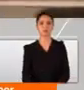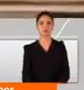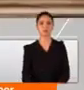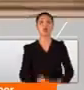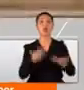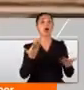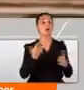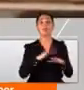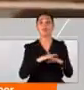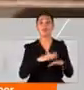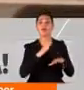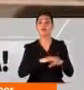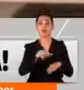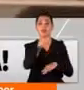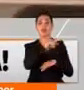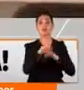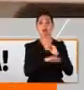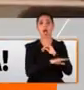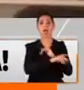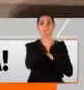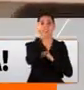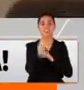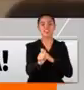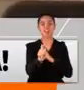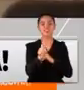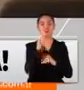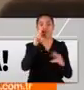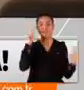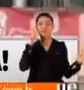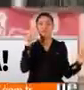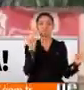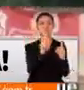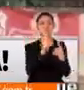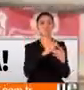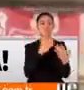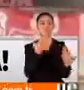Ama ne yaparsa yapsın, hayatın basit gerçeklerinden kaçamıyor.